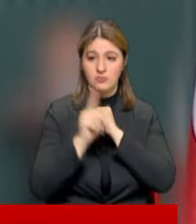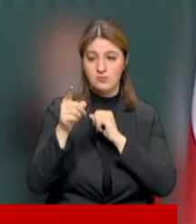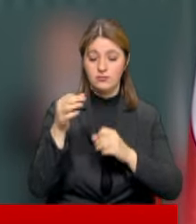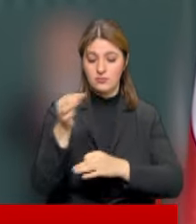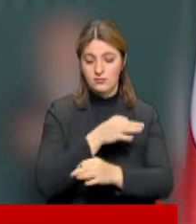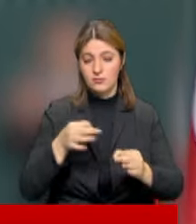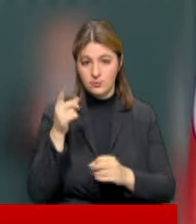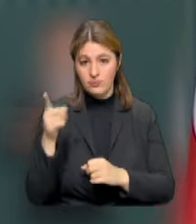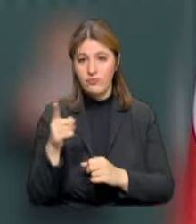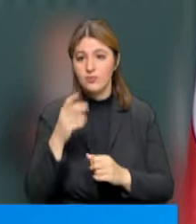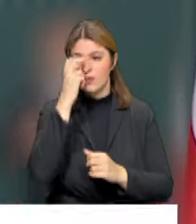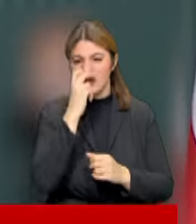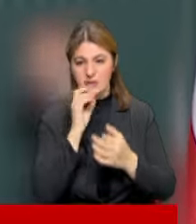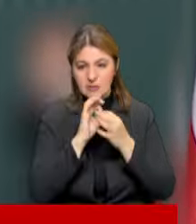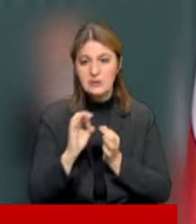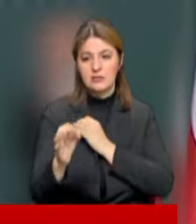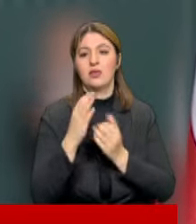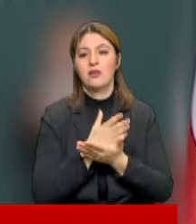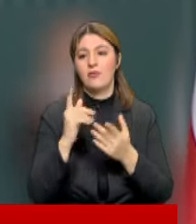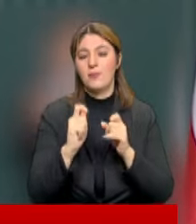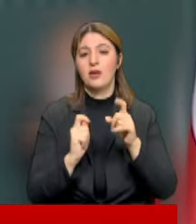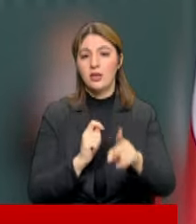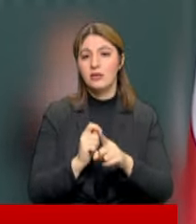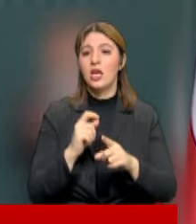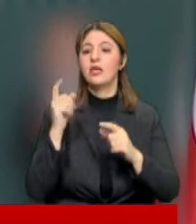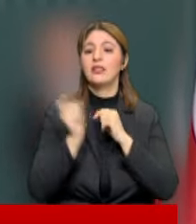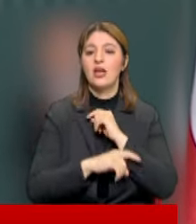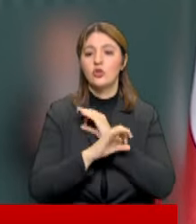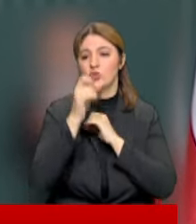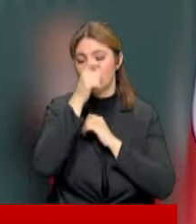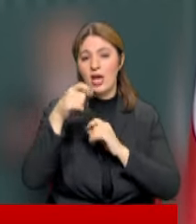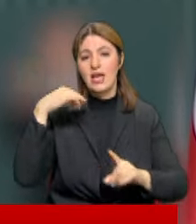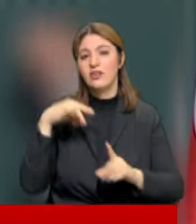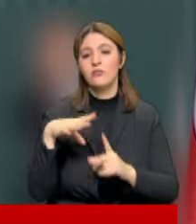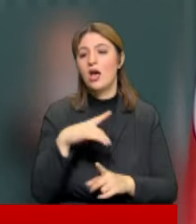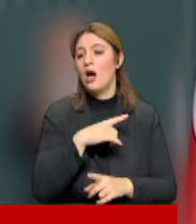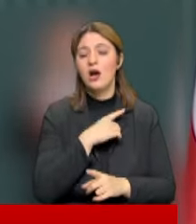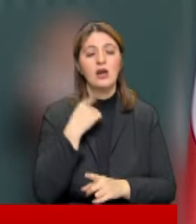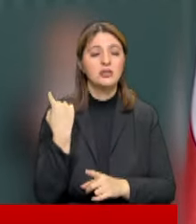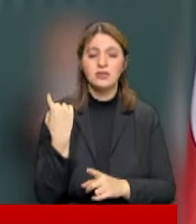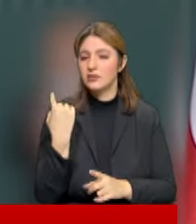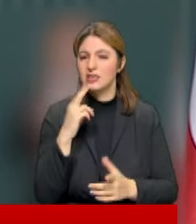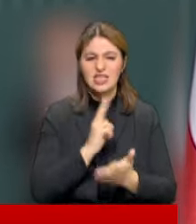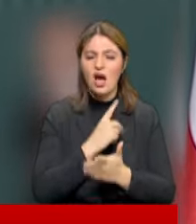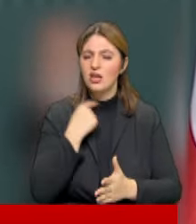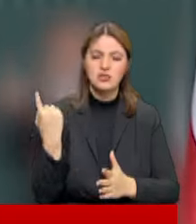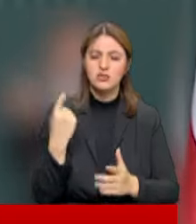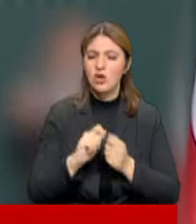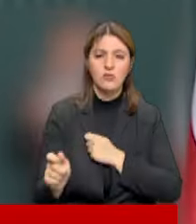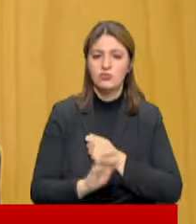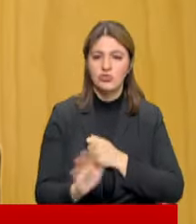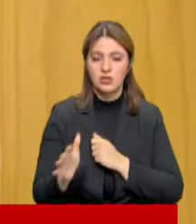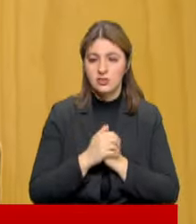operasyonlarımız titizlikle devam ettirirken terörsüz Türkiye hedefimiz de kesinlikle